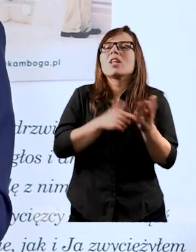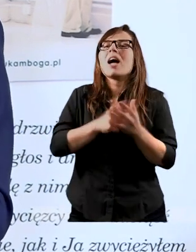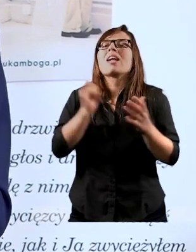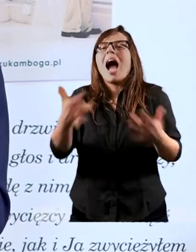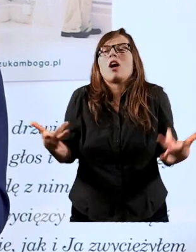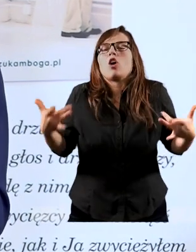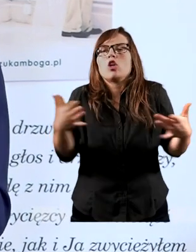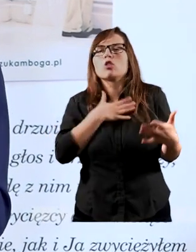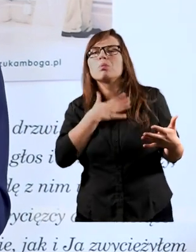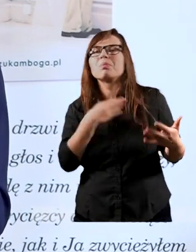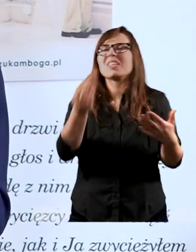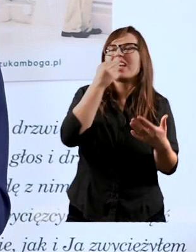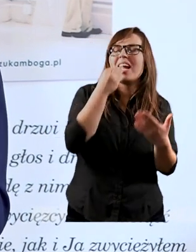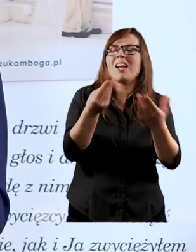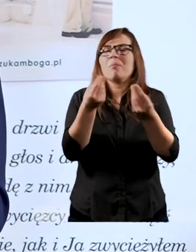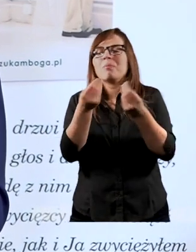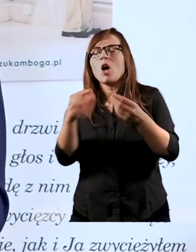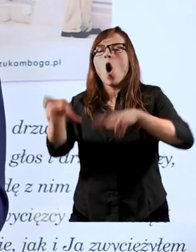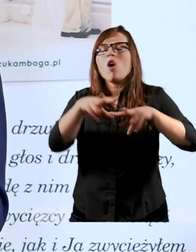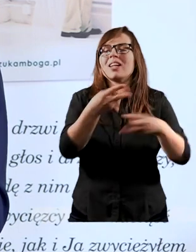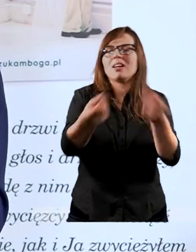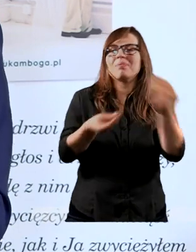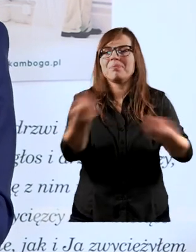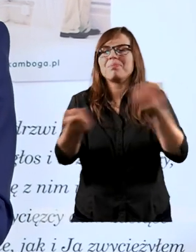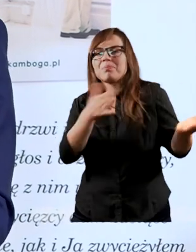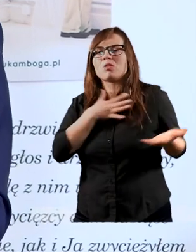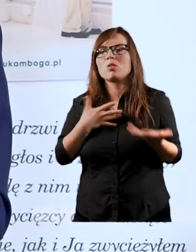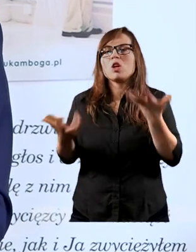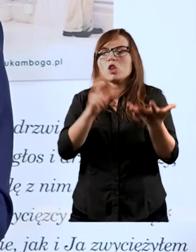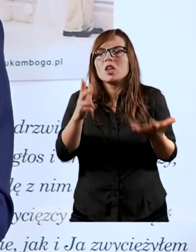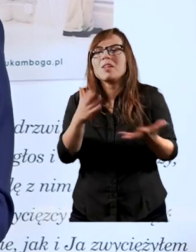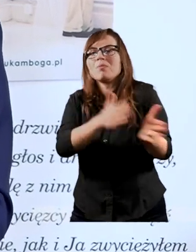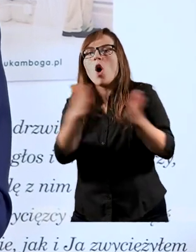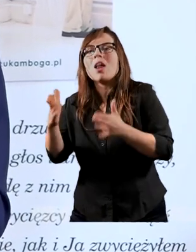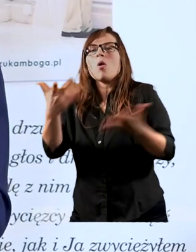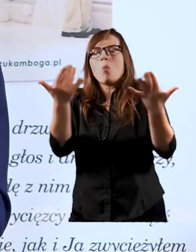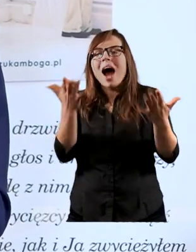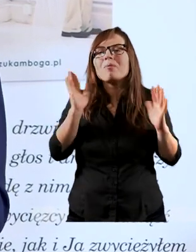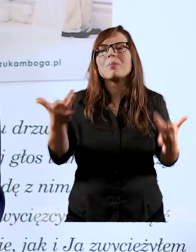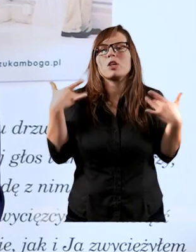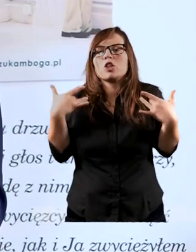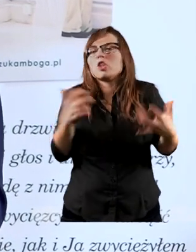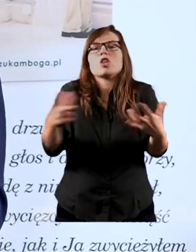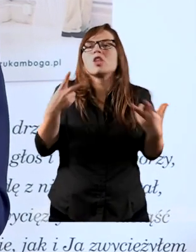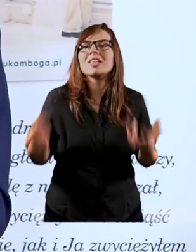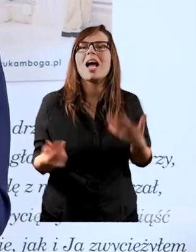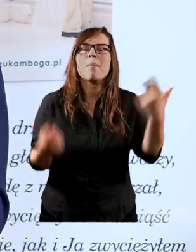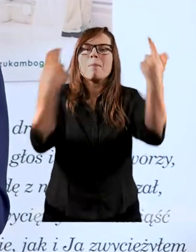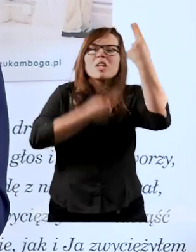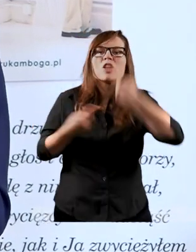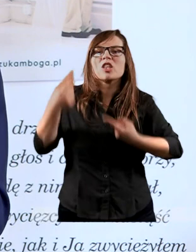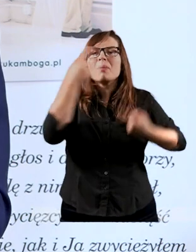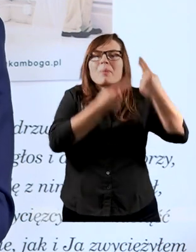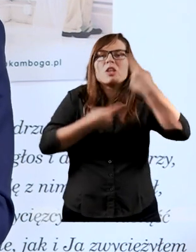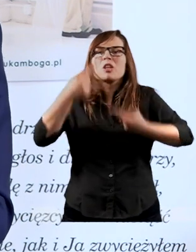jak tu wyżyć, jak tu się wykarmić, jak rodzinę wykarmić, czy przeżyjemy do kolejnego roku. Dlatego ludzie wiosny swojego życia liczyli, bo jak zimę